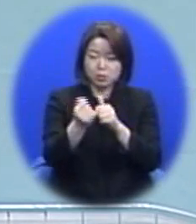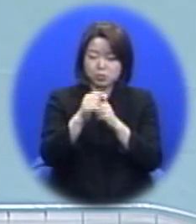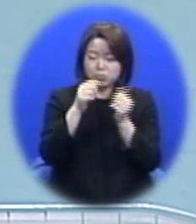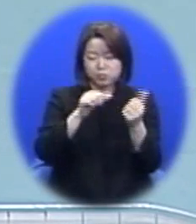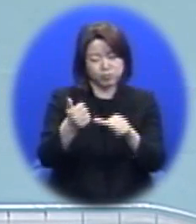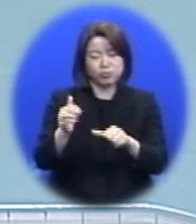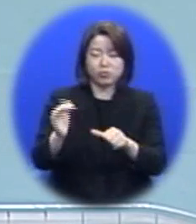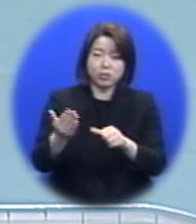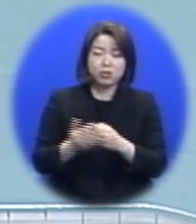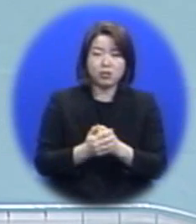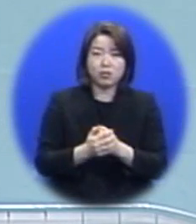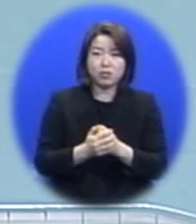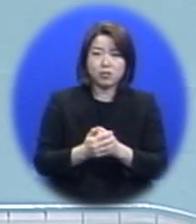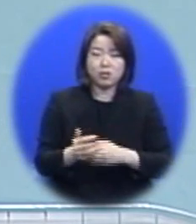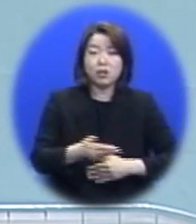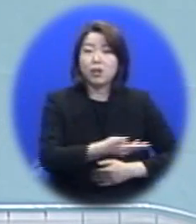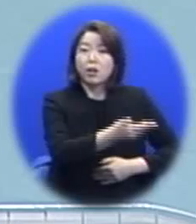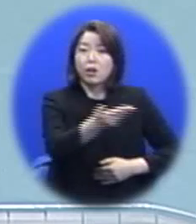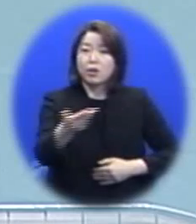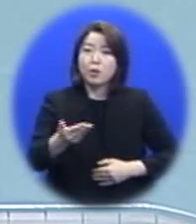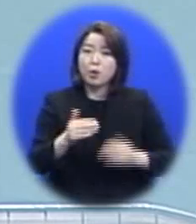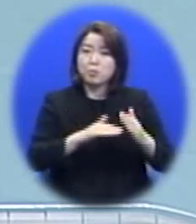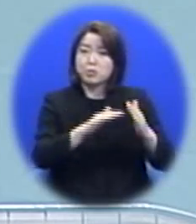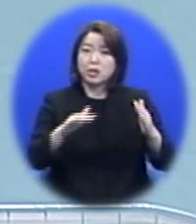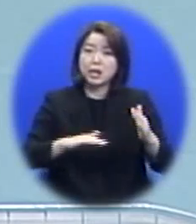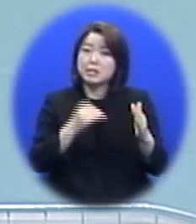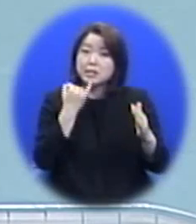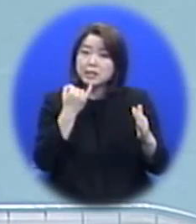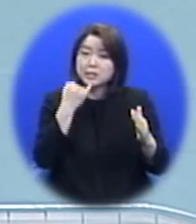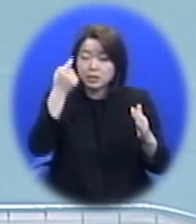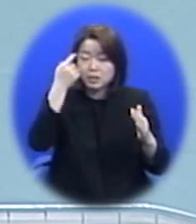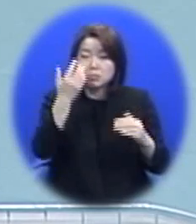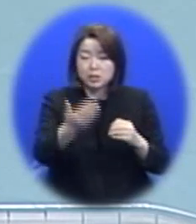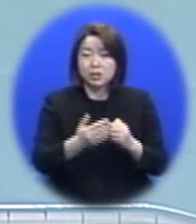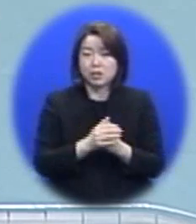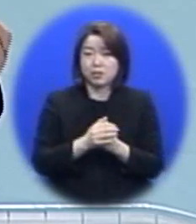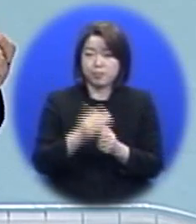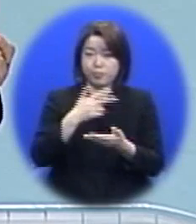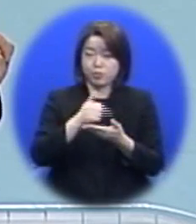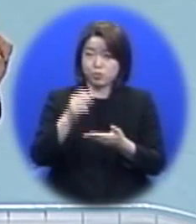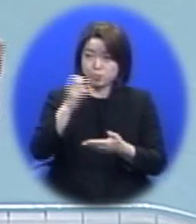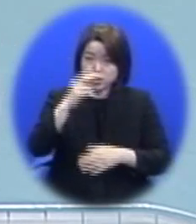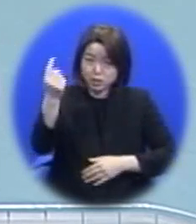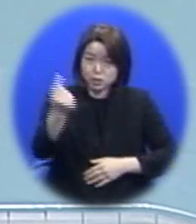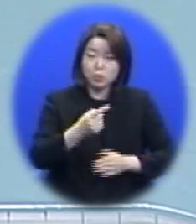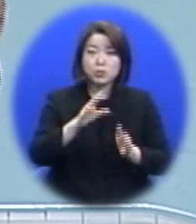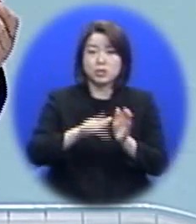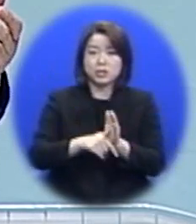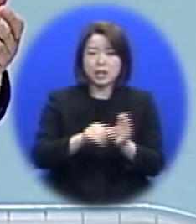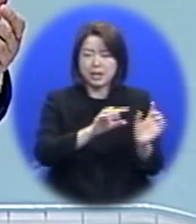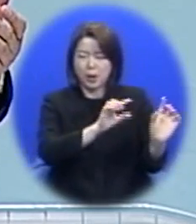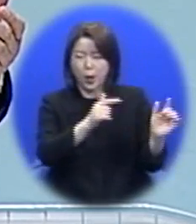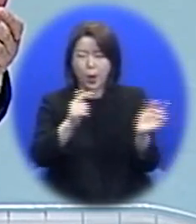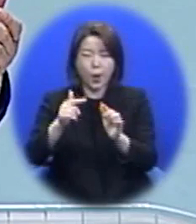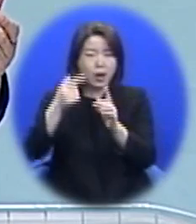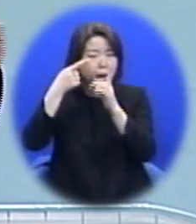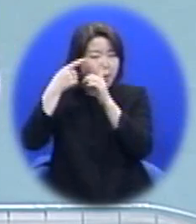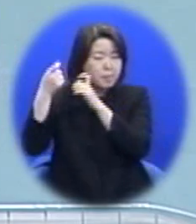여러분의 가정은 괜찮습니까? 이제 주님 오실 때 온갖 미혹이 일어나고 수많은 이단이